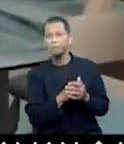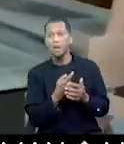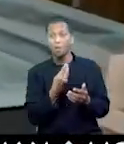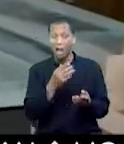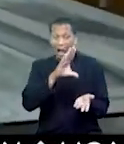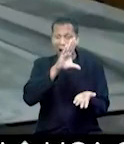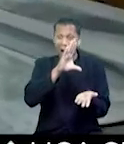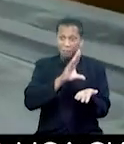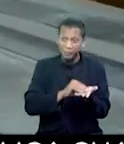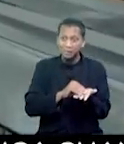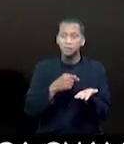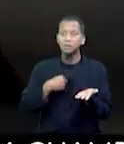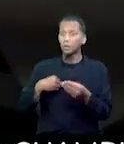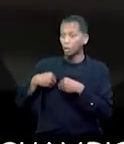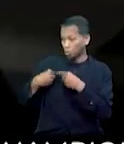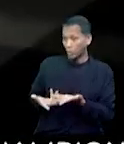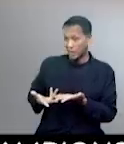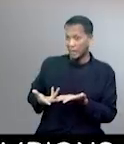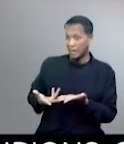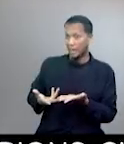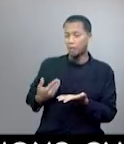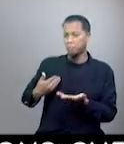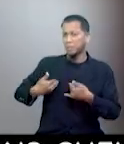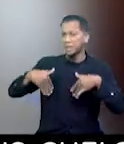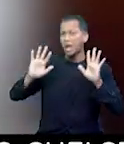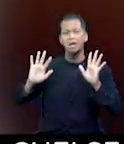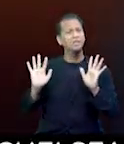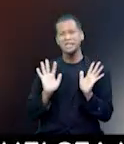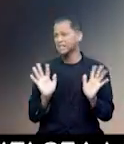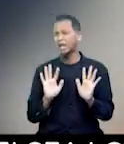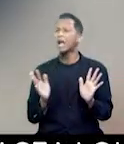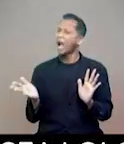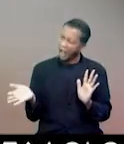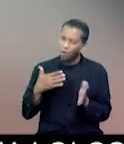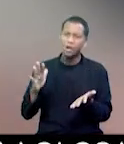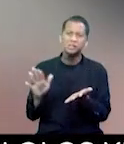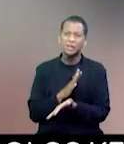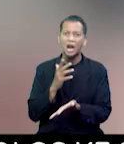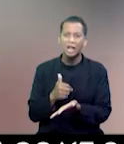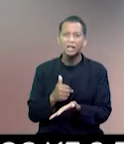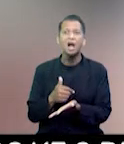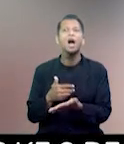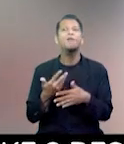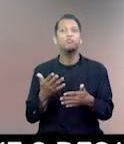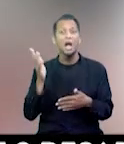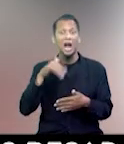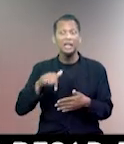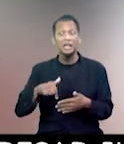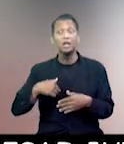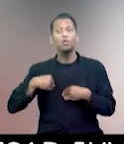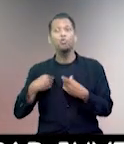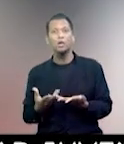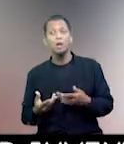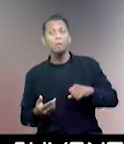hari ini, jangan menyerah. Jangan menyerah, jadi ada kesempatan lagi. Mungkin hari ini kalian bangkrut, mungkin besok lusa kalian